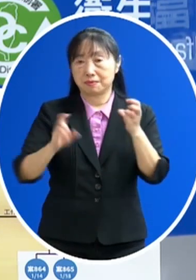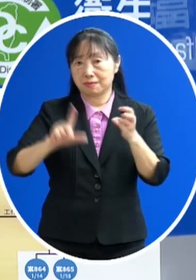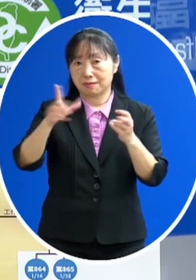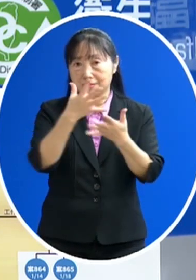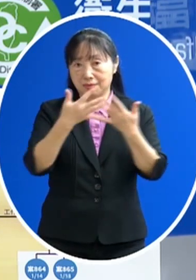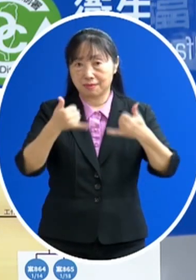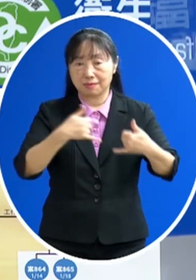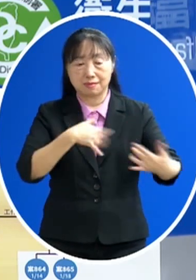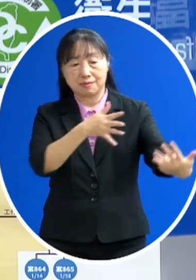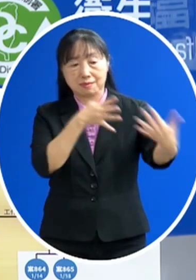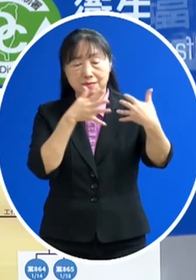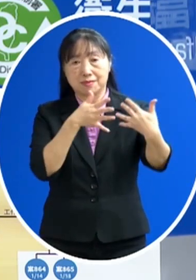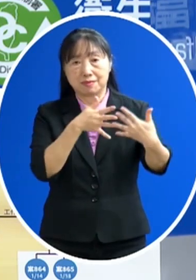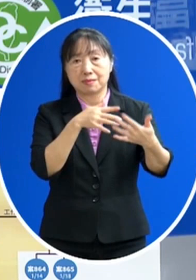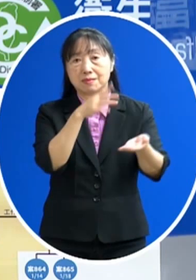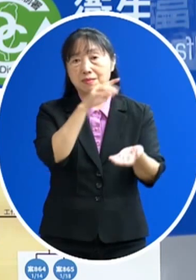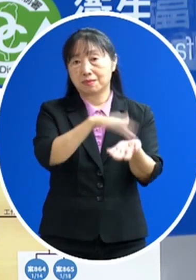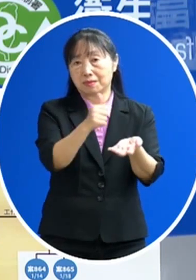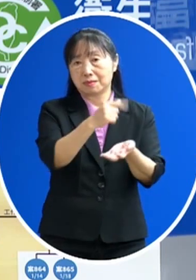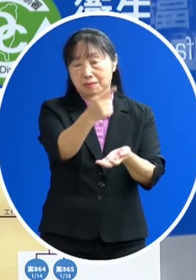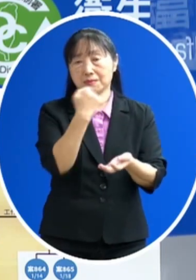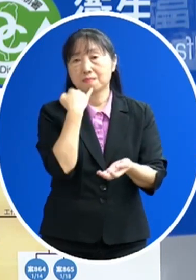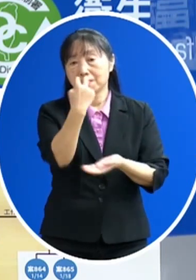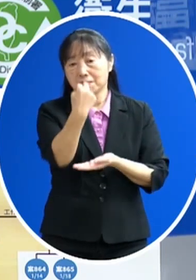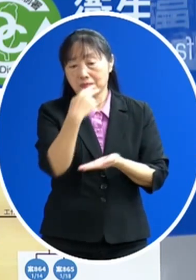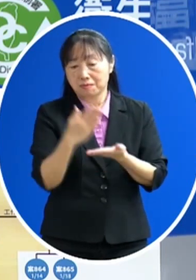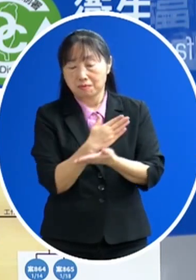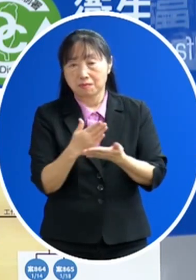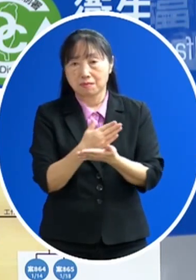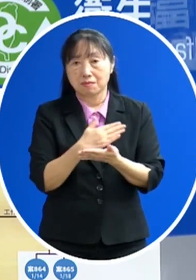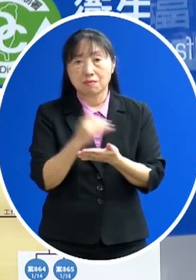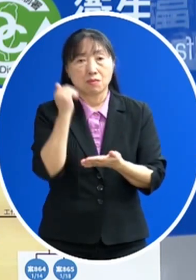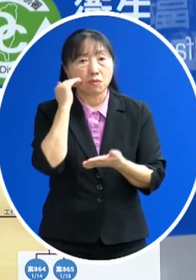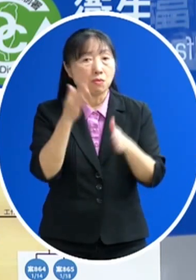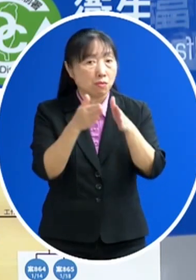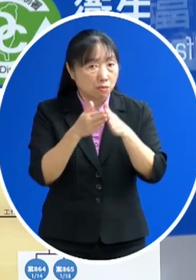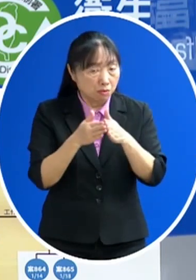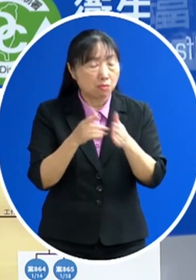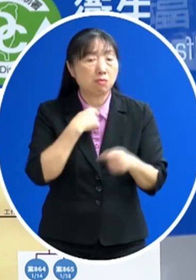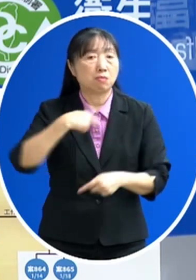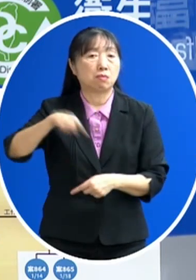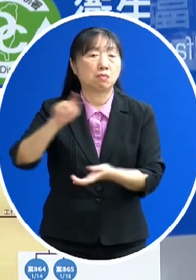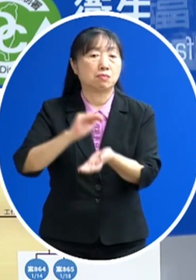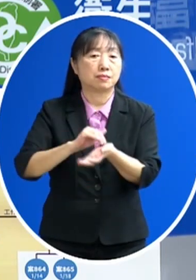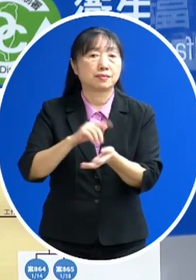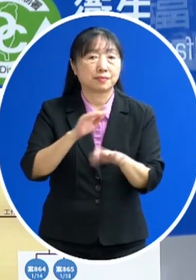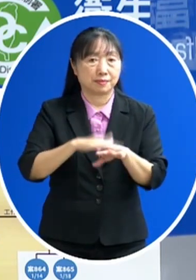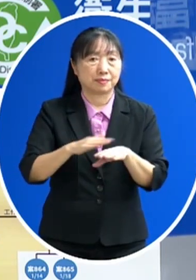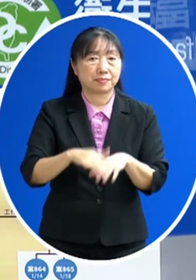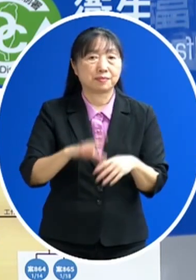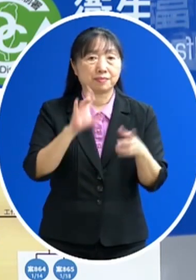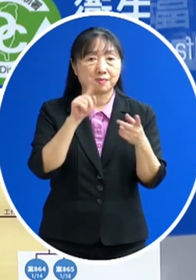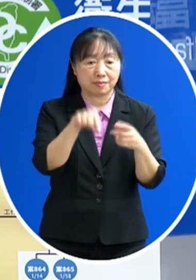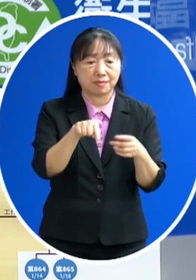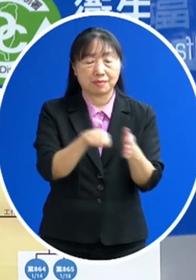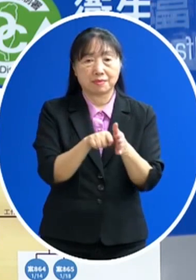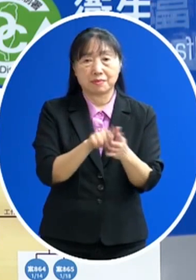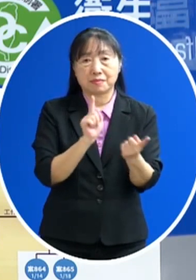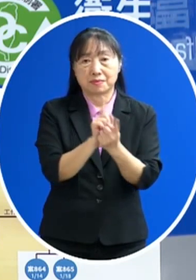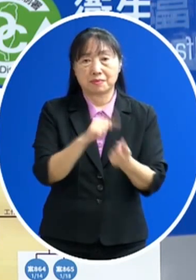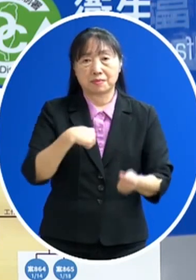做判断，然后有需要的话那就会帮你安排就医。好，那这样可能是一个对双方对